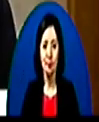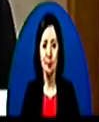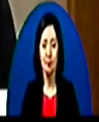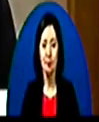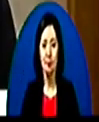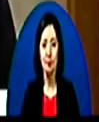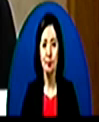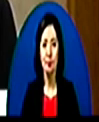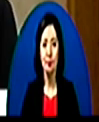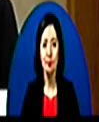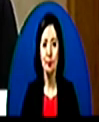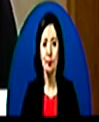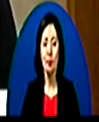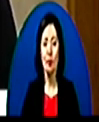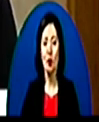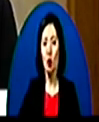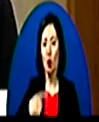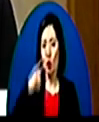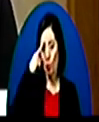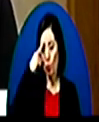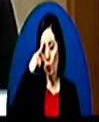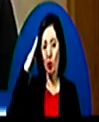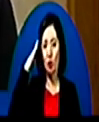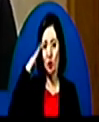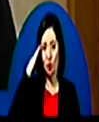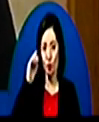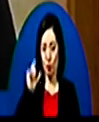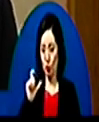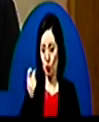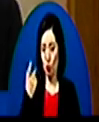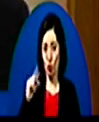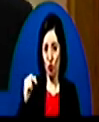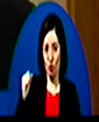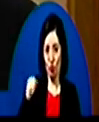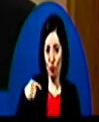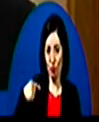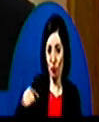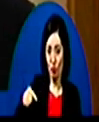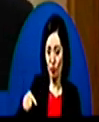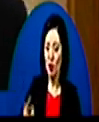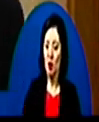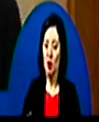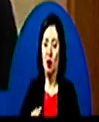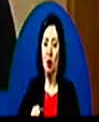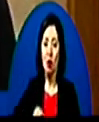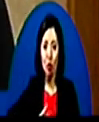Монголын зэвсэгт хүчнийг энэ коронавирустай